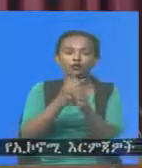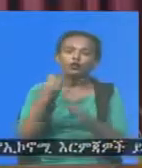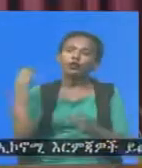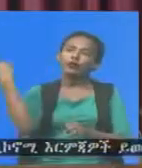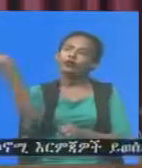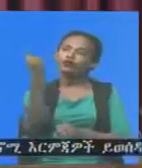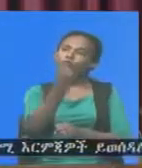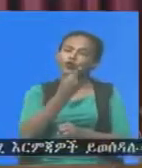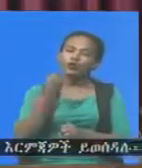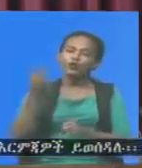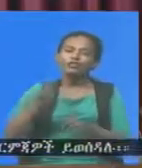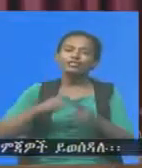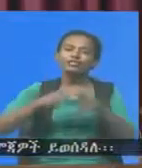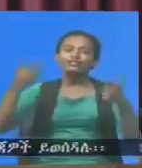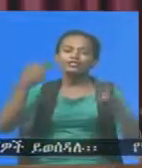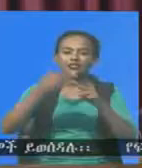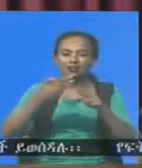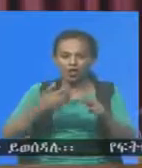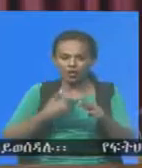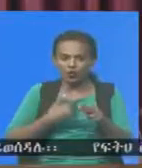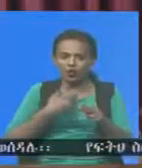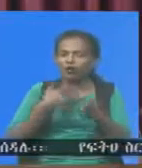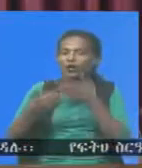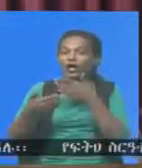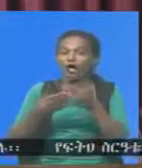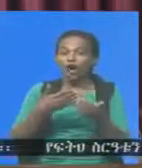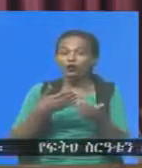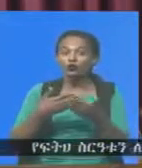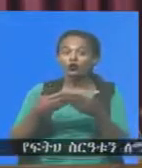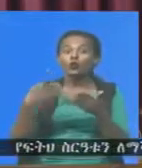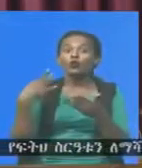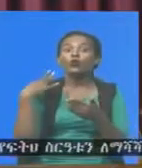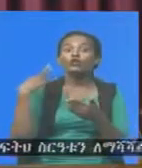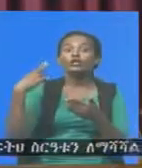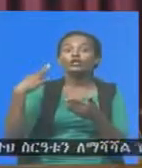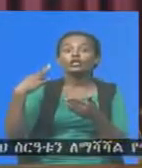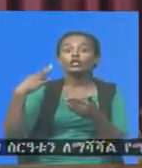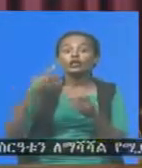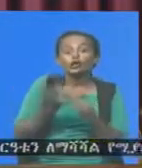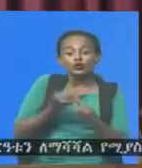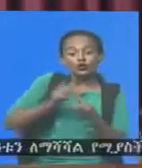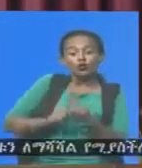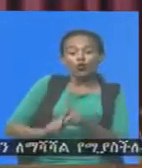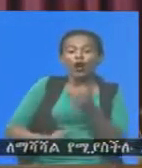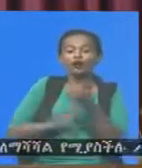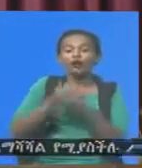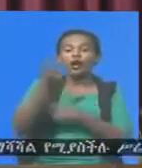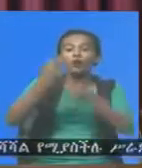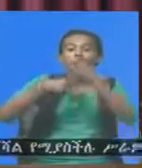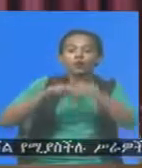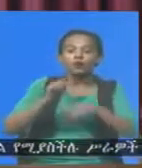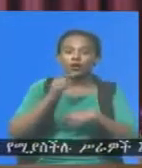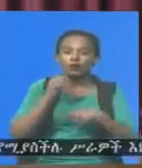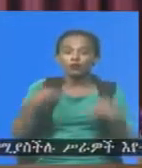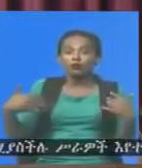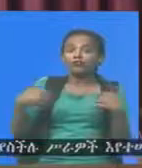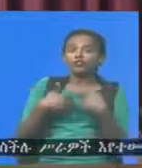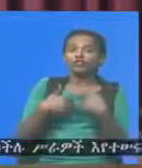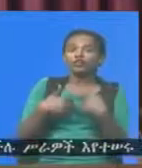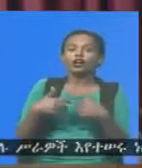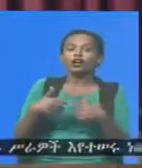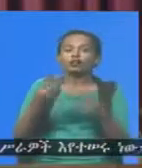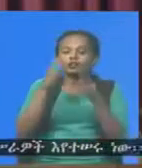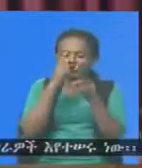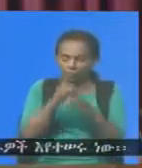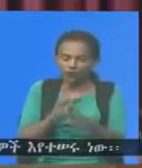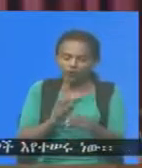መንገድ በቀላሉ ወደ ግል ዞሮ አደጋ ያስከትልብናል የሚል ፍራቻ የተከበረው ምክር ቤት